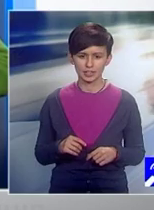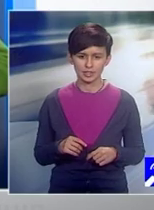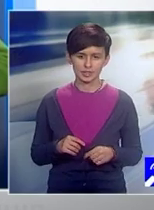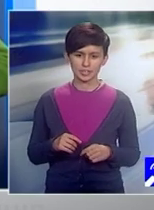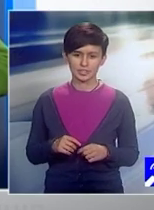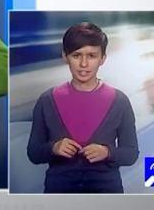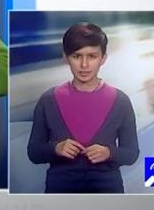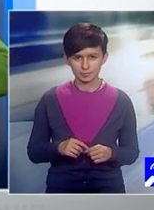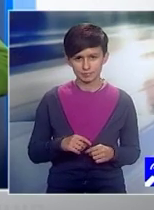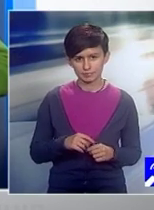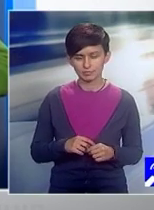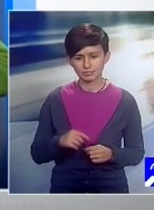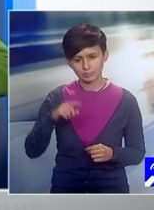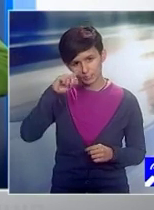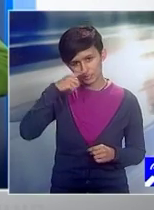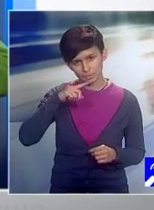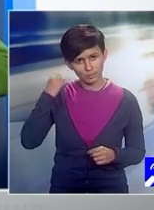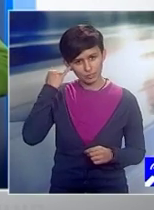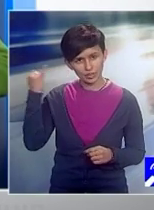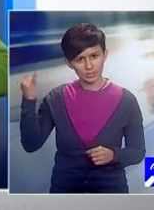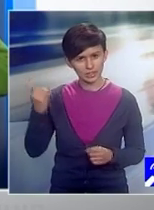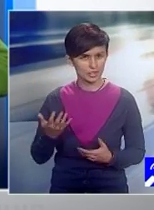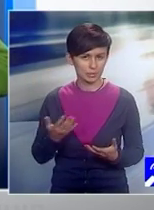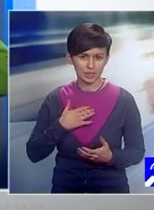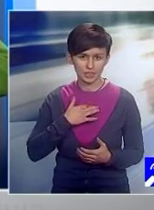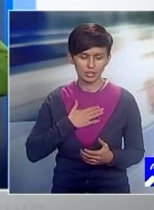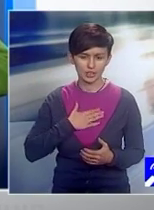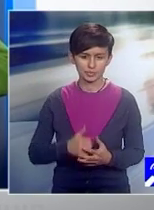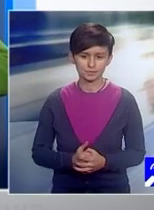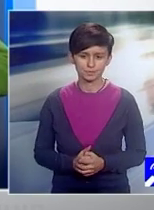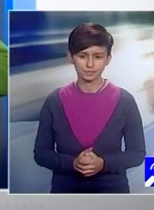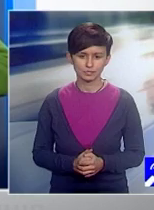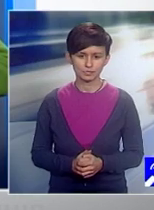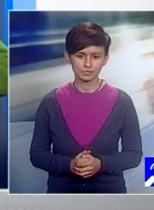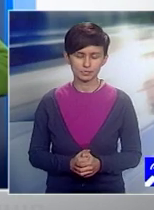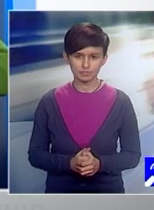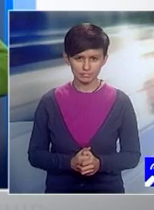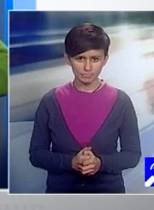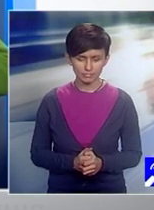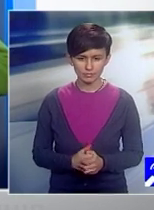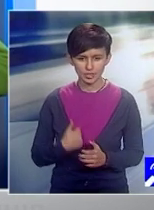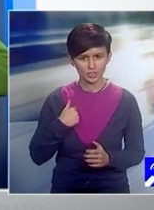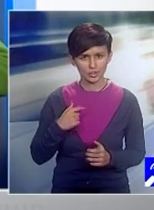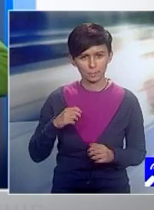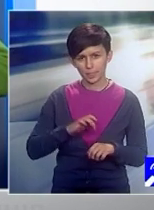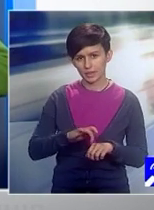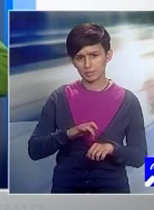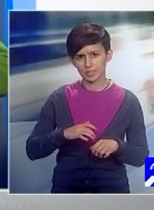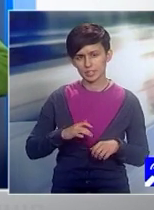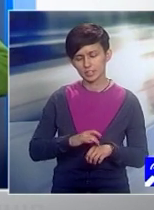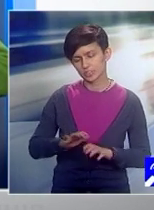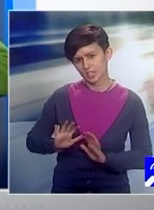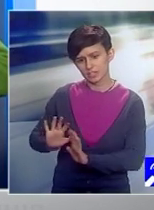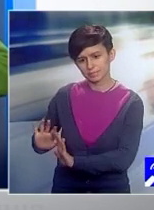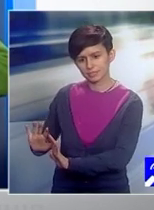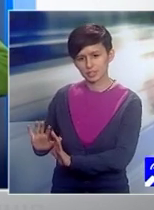stereotipii pe care le am, să-mi dau seama că sunt stereotipii și să încep încet cu încetul să le las deoparte și să văd de fapt ce